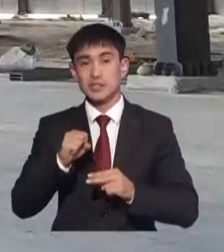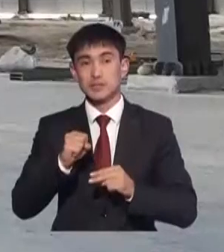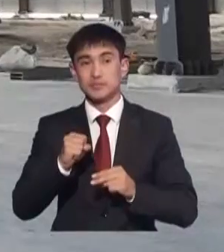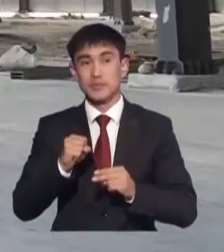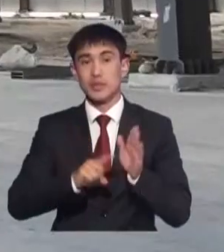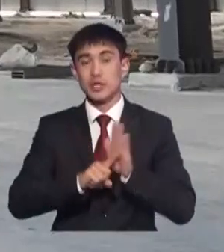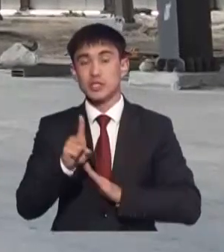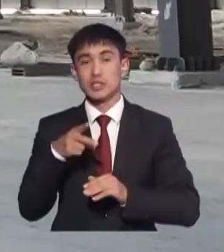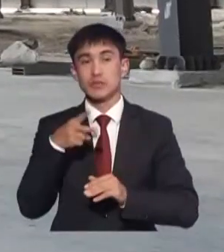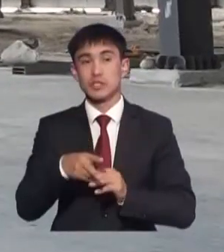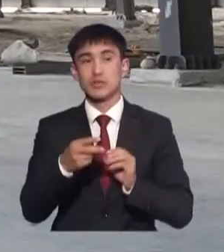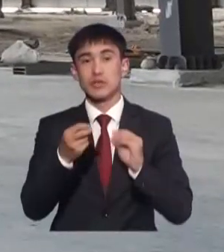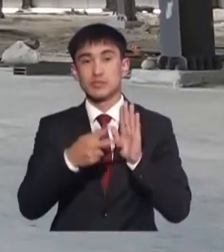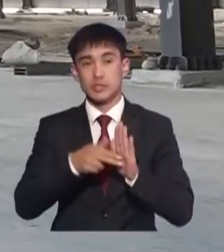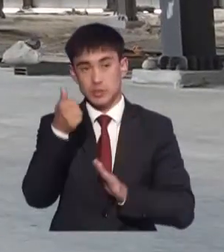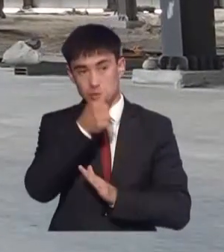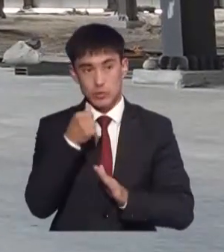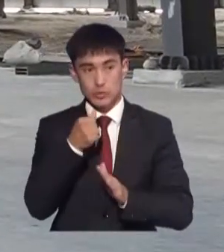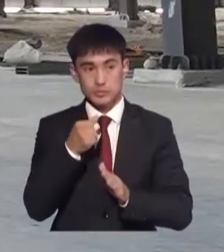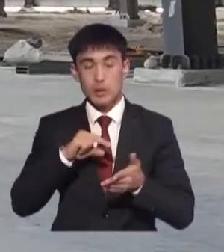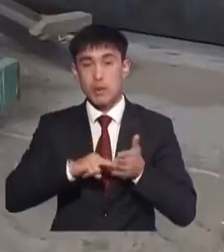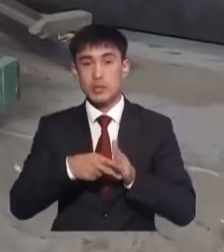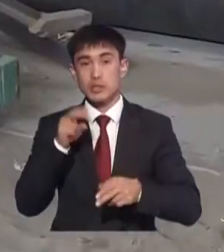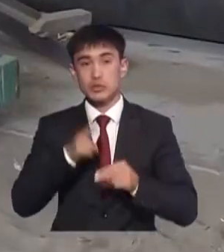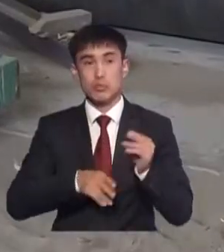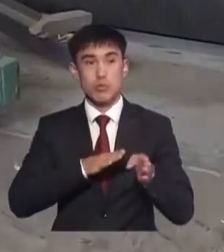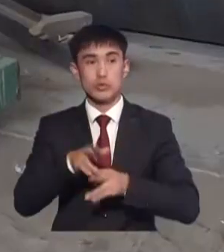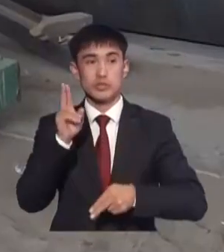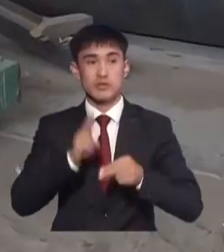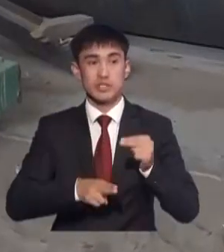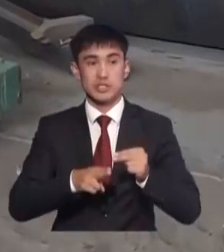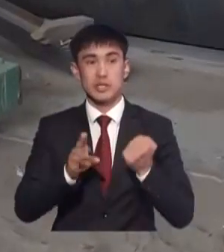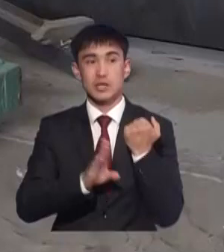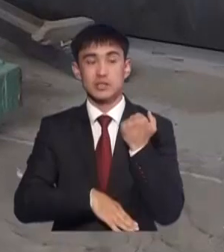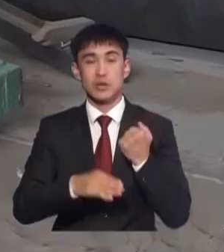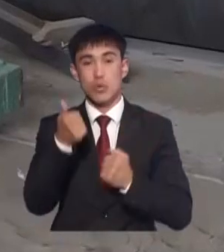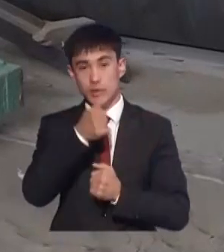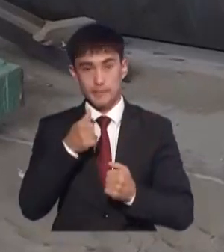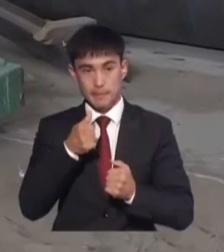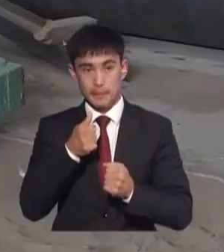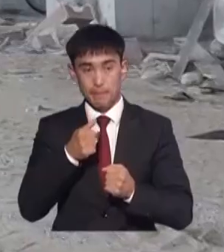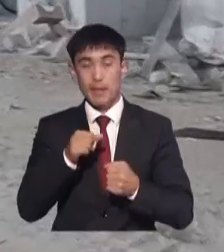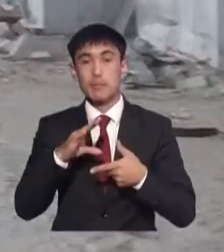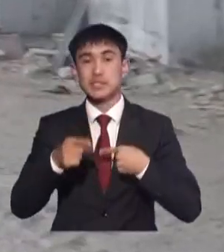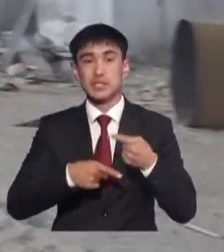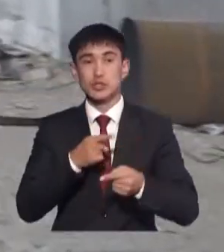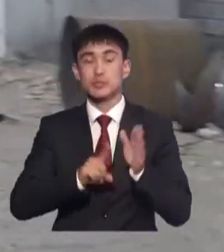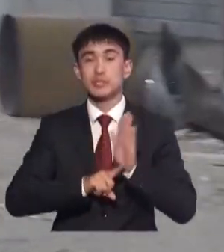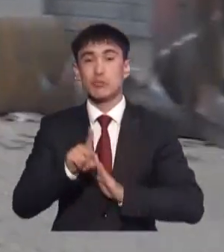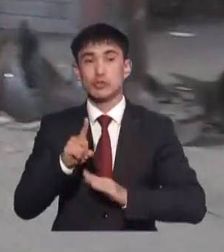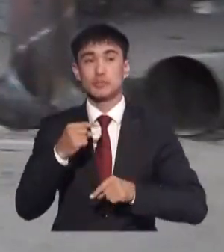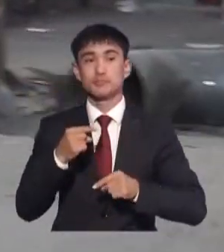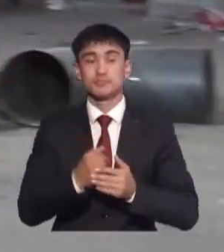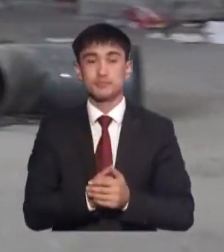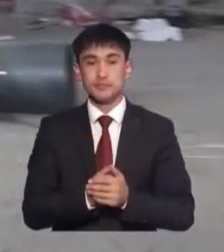объекта стартовало в 2018 году и по плану должно полностью завершиться к концу текущего года, с последующим запуском в